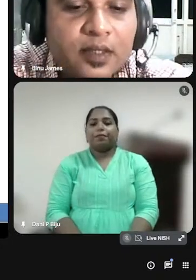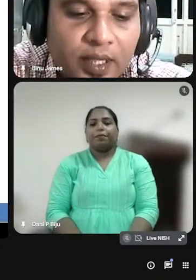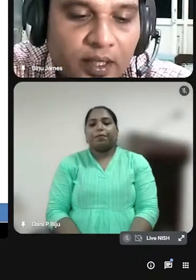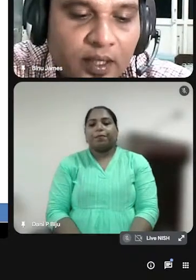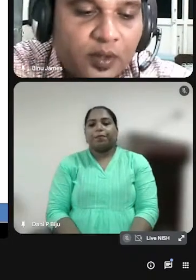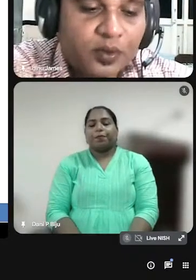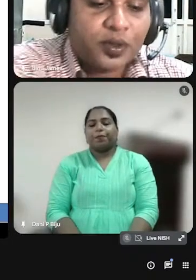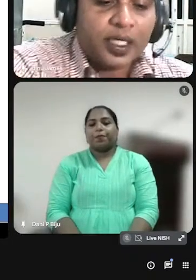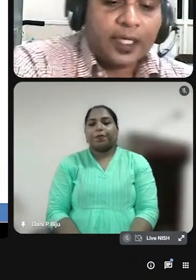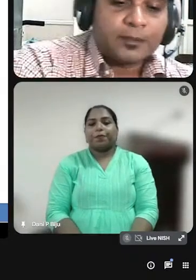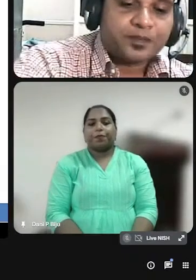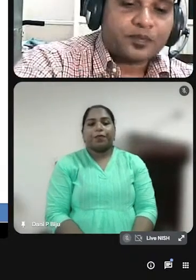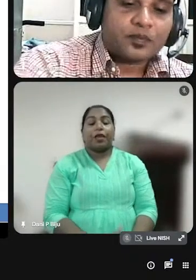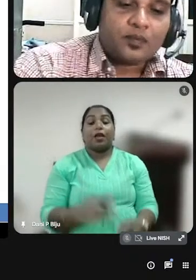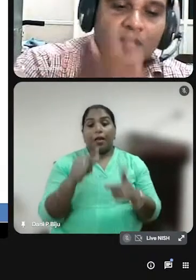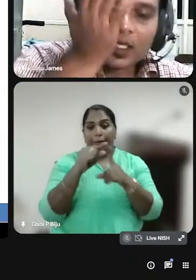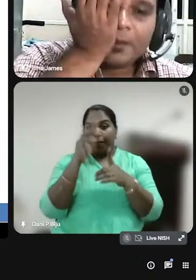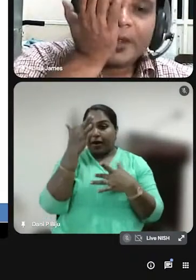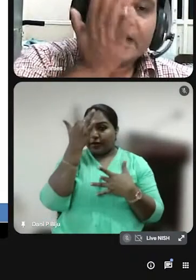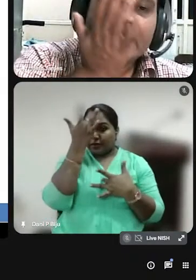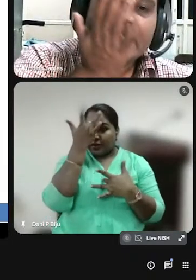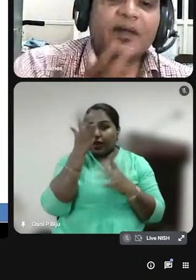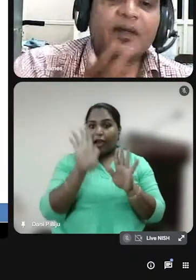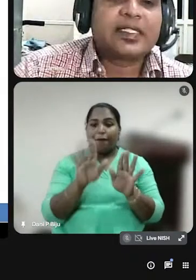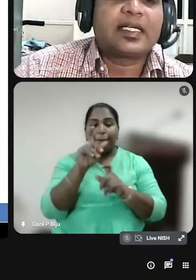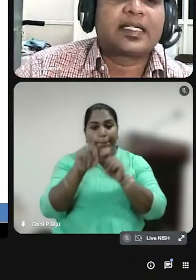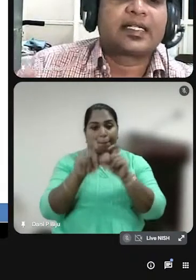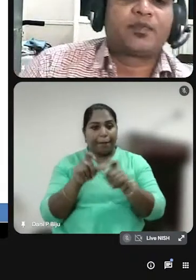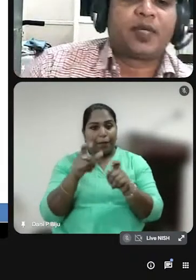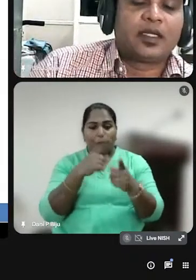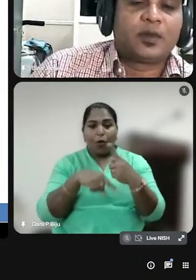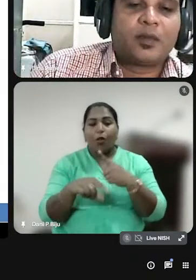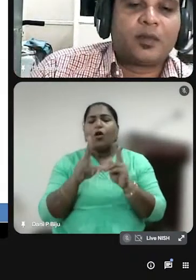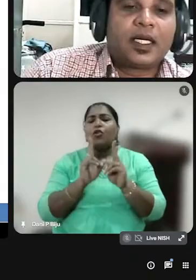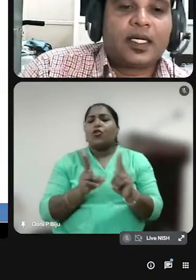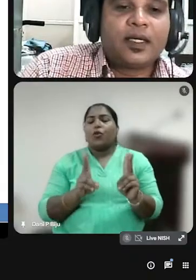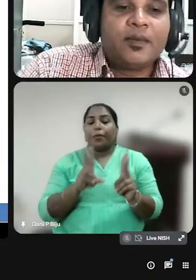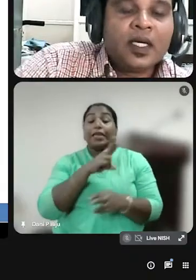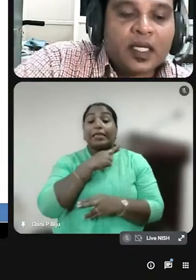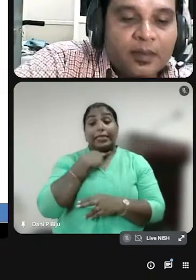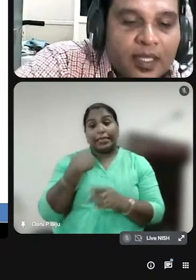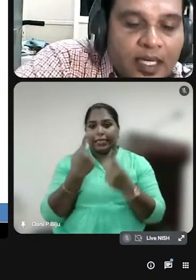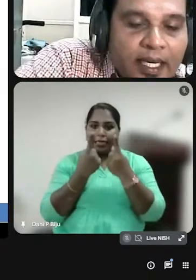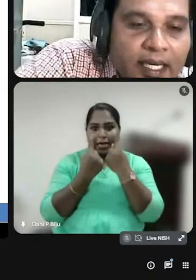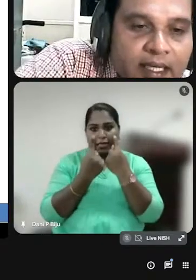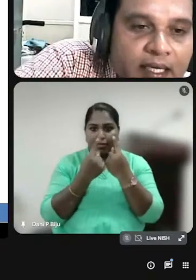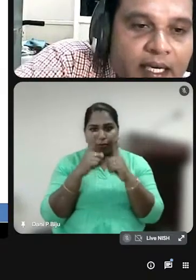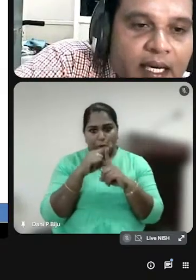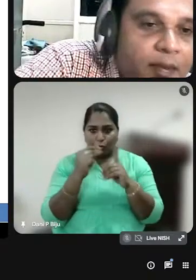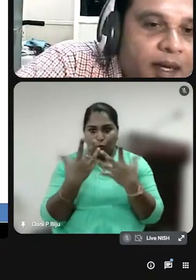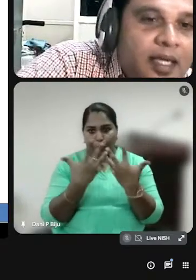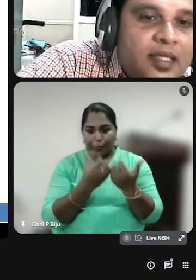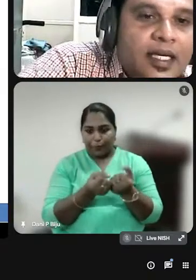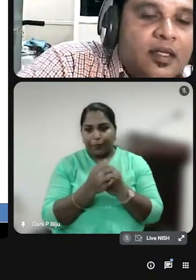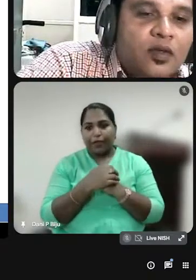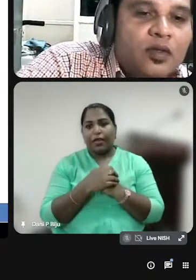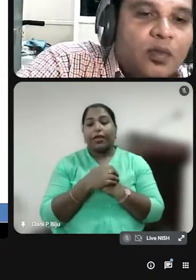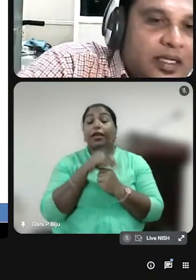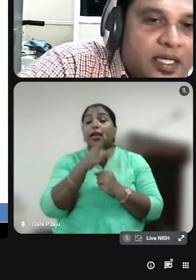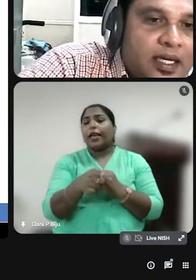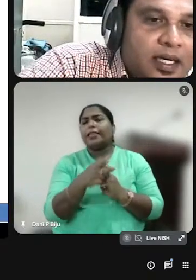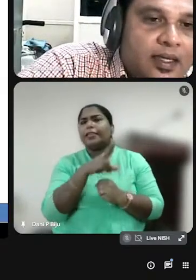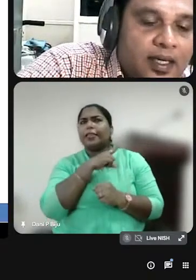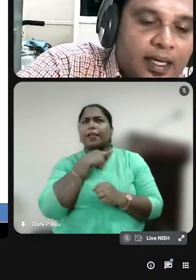പാർക്കിൻസൺസ് രോഗികൾ യൂഷ്വലി നമ്മൾ ഇതിന്റെ റിസ്ക് അസസ്മെന്റ് എന്ന് പറയും. അതായത് നമ്മൾ ഇതിന്റെ അപകട സാധ്യത